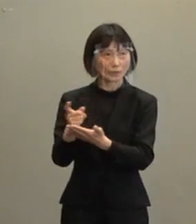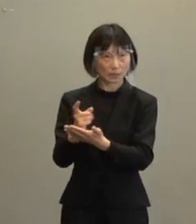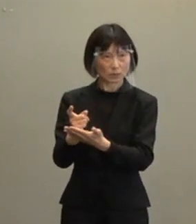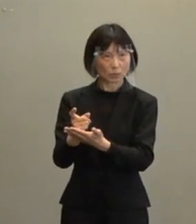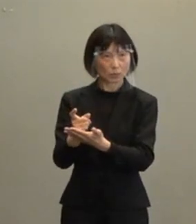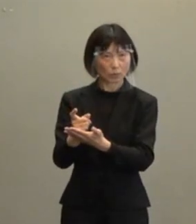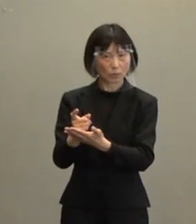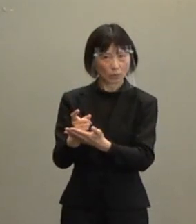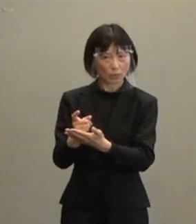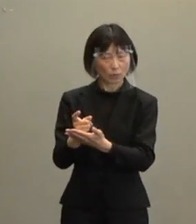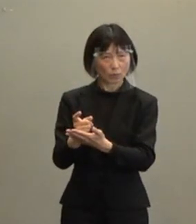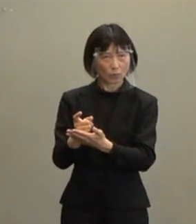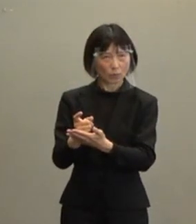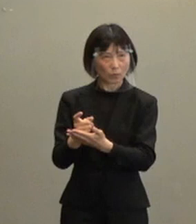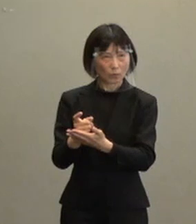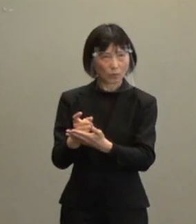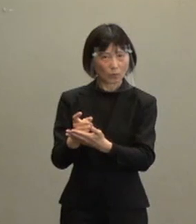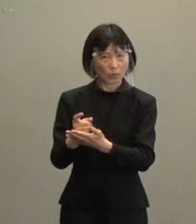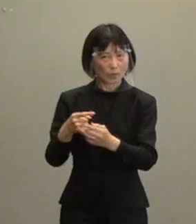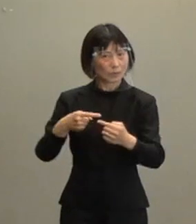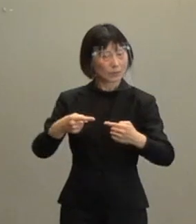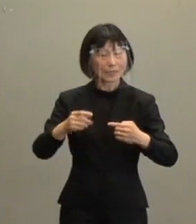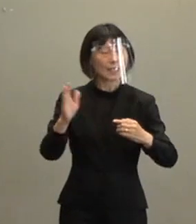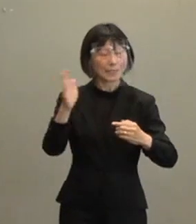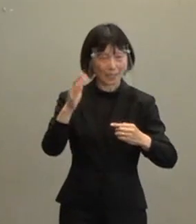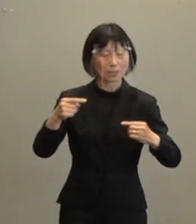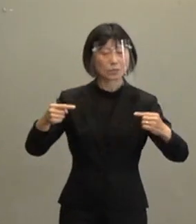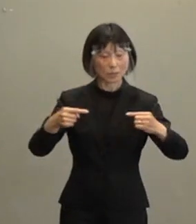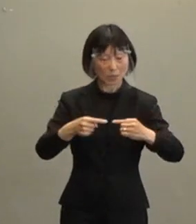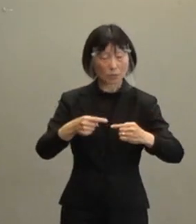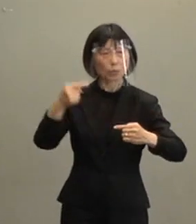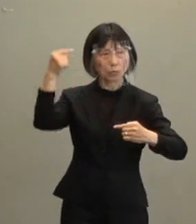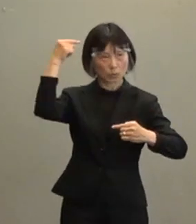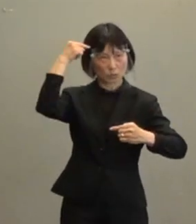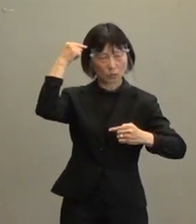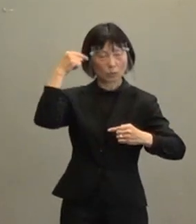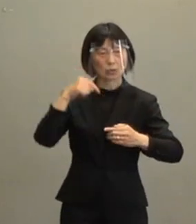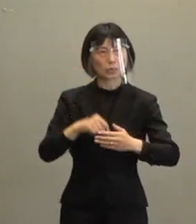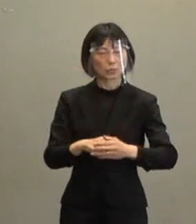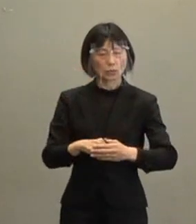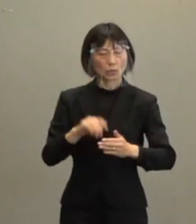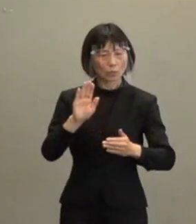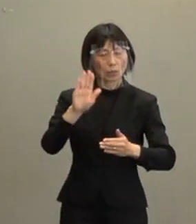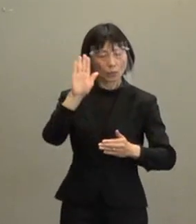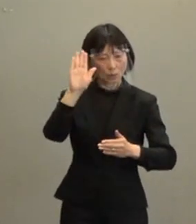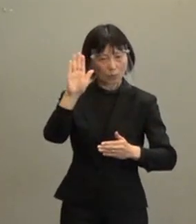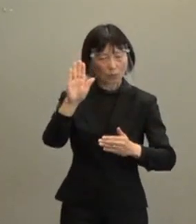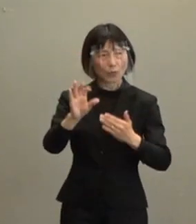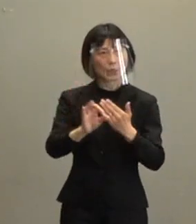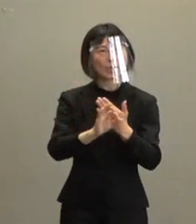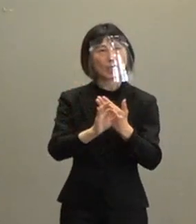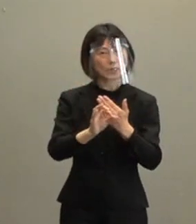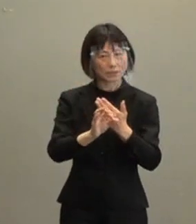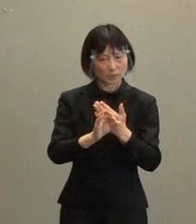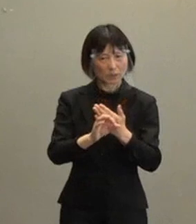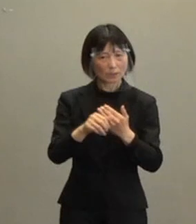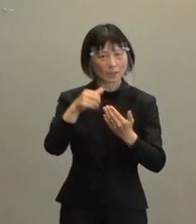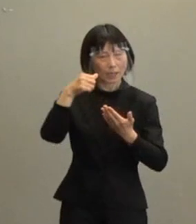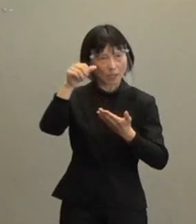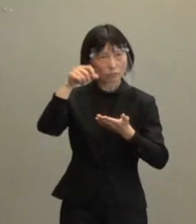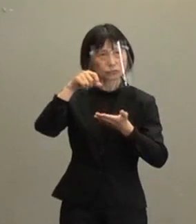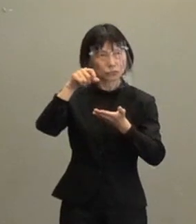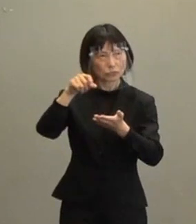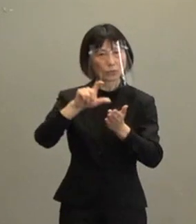その整合性がずれてないというか整合性があるものだと思うんですけれども、その今後仮にその提案される場合に